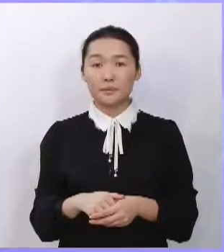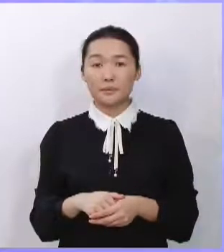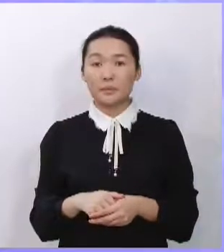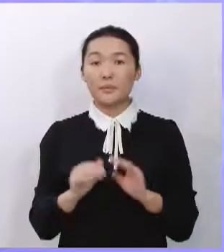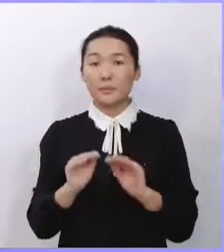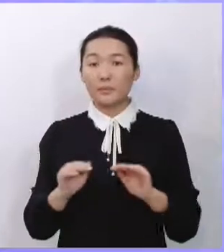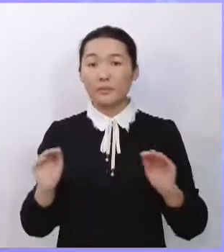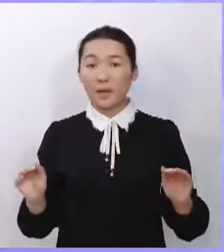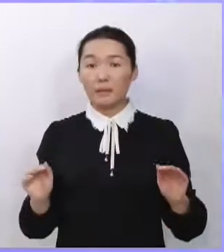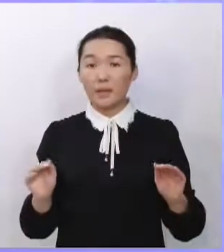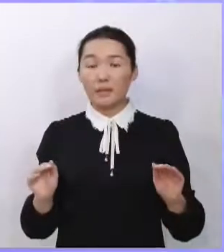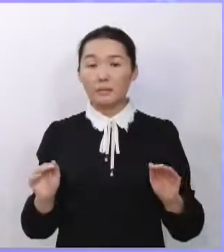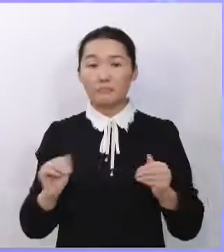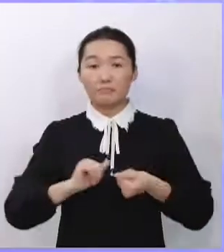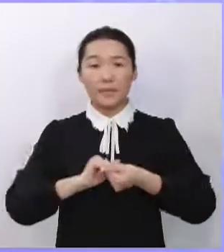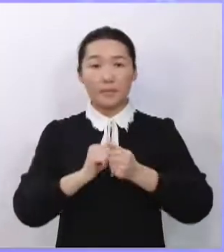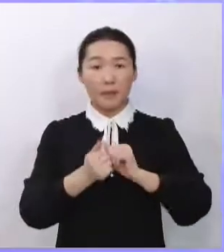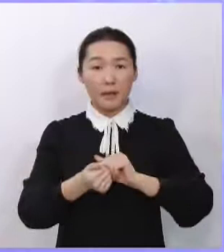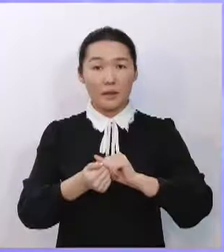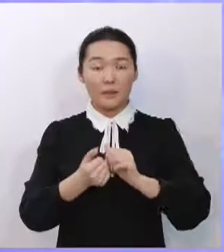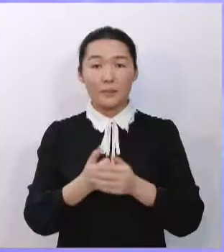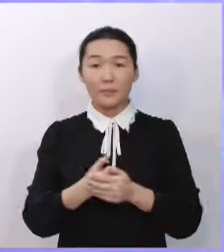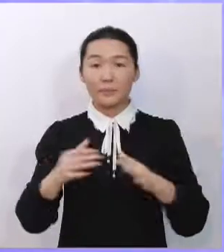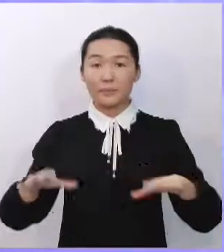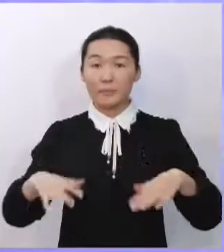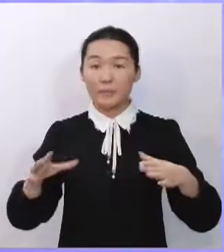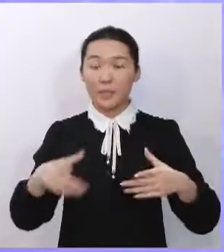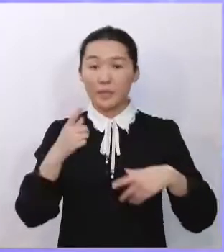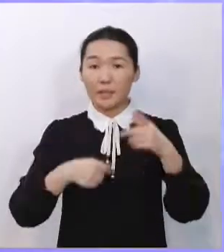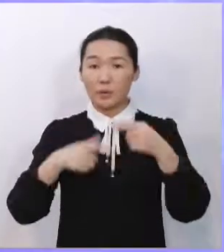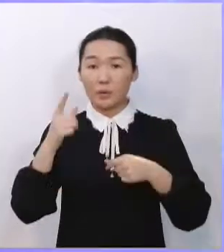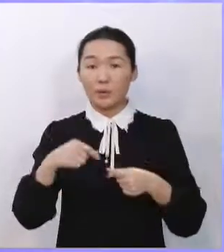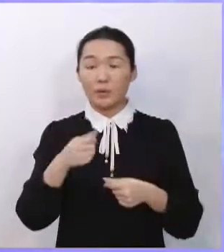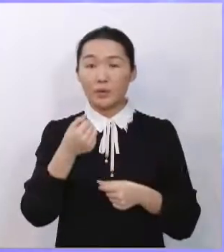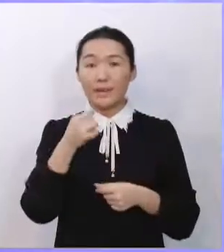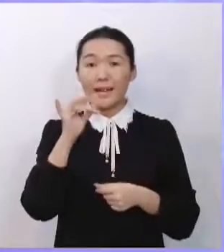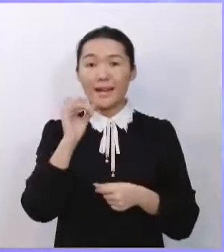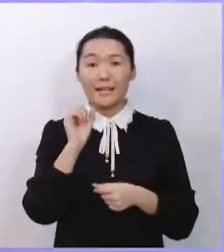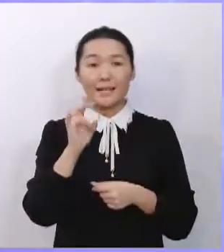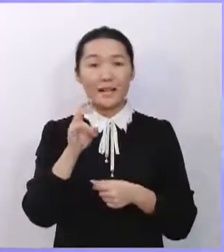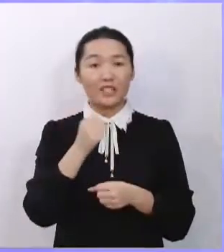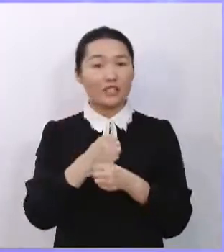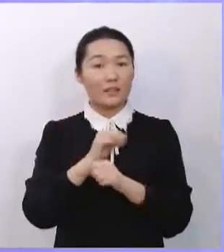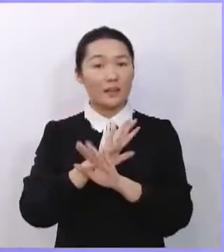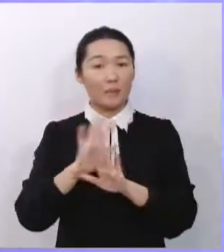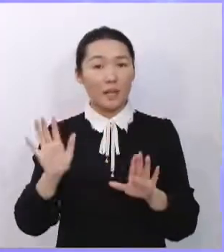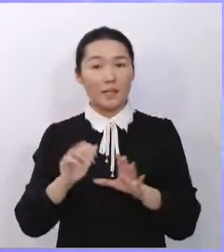Балдар, билип алгыла. Бээнин сүтүнөн айран жасалбайт.